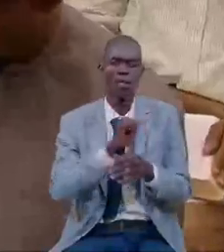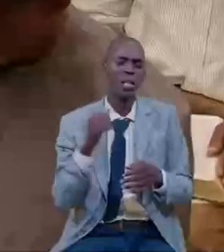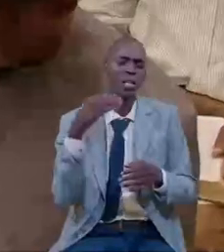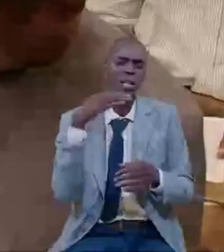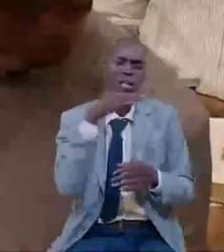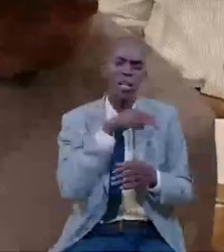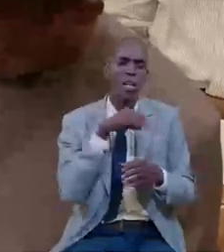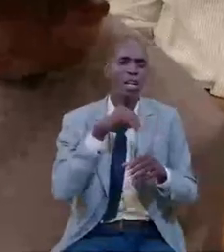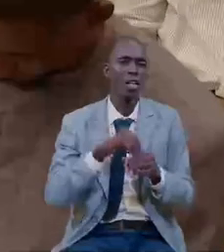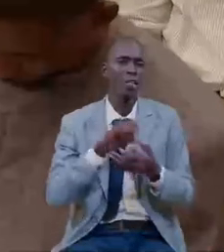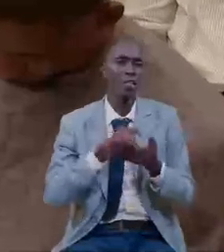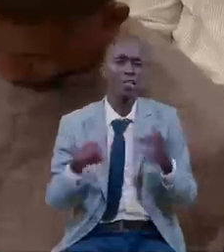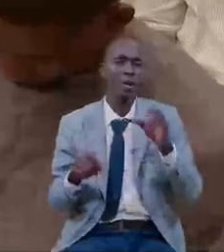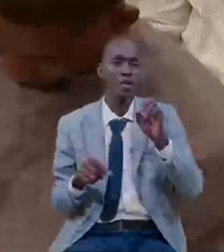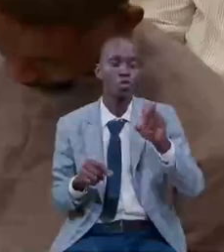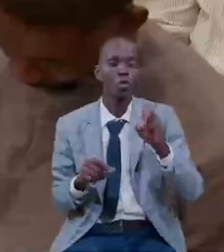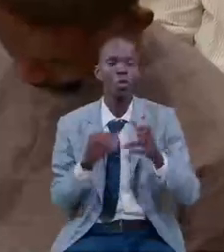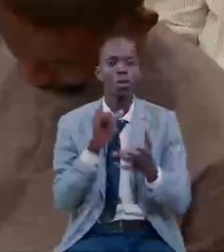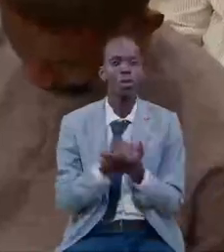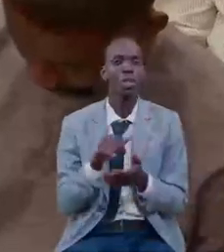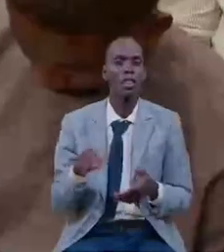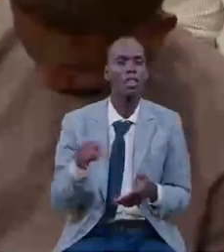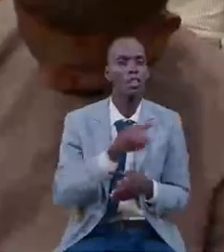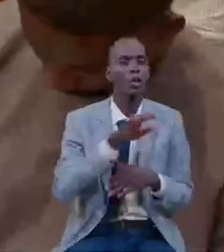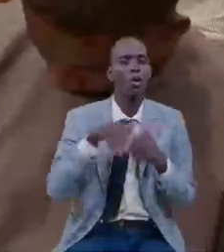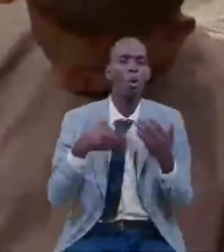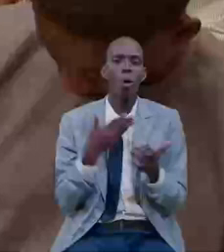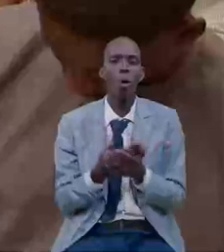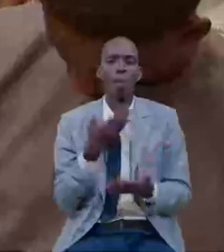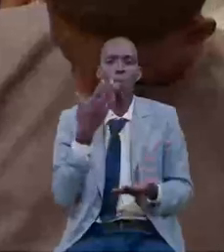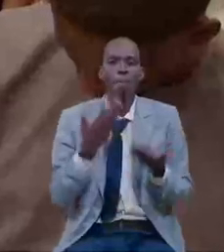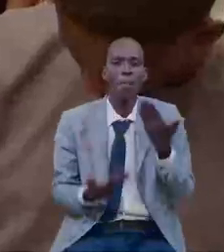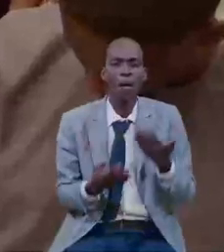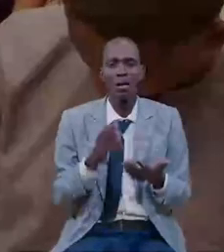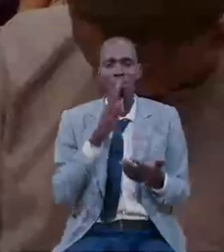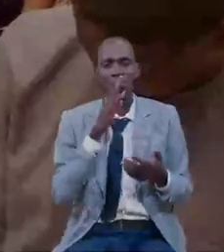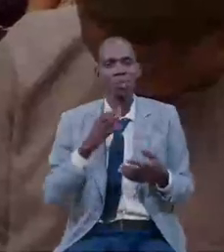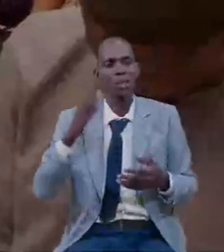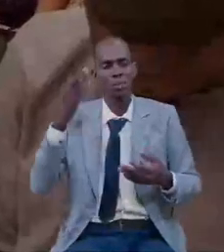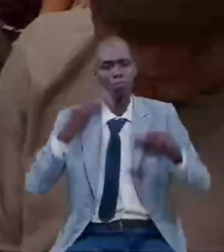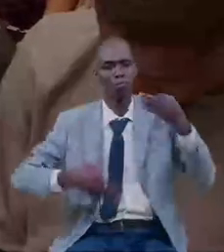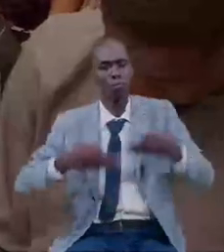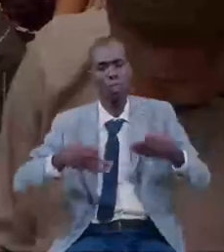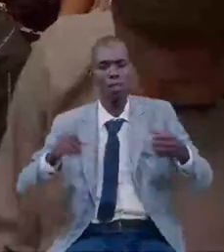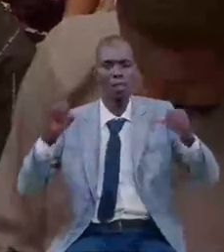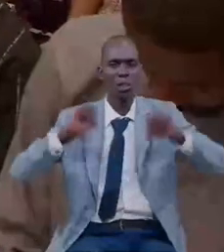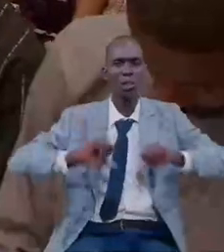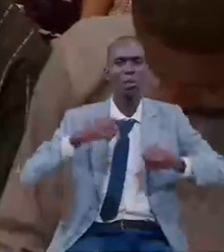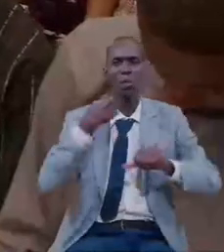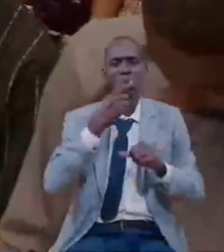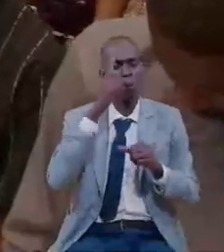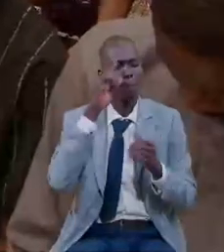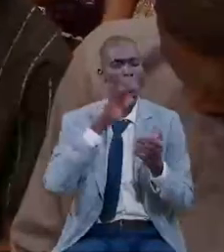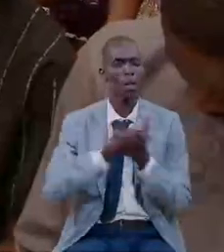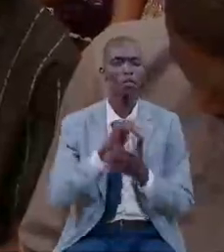dit, afin que tous ceux qui n'ont pas cru à la vérité, mais qui ont pris plaisir